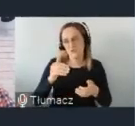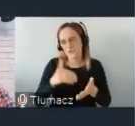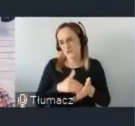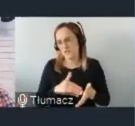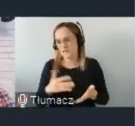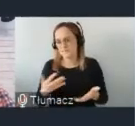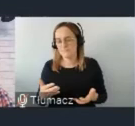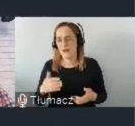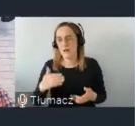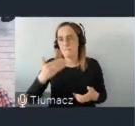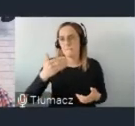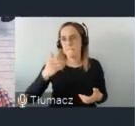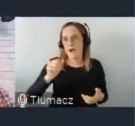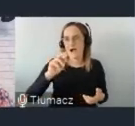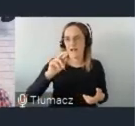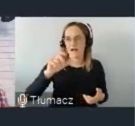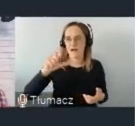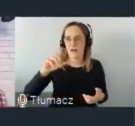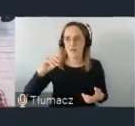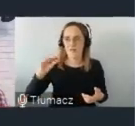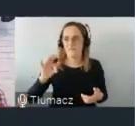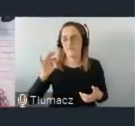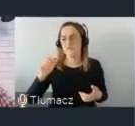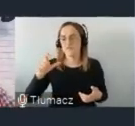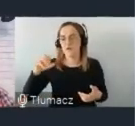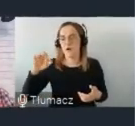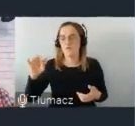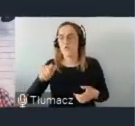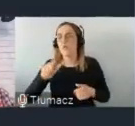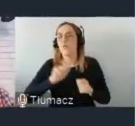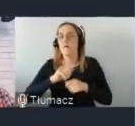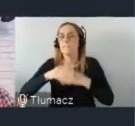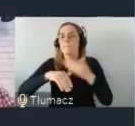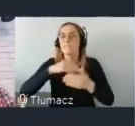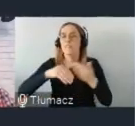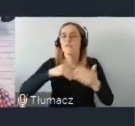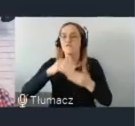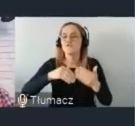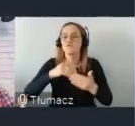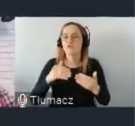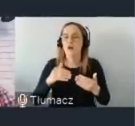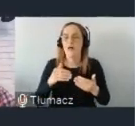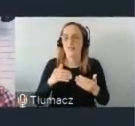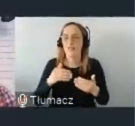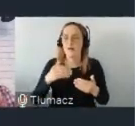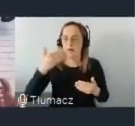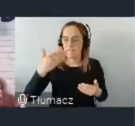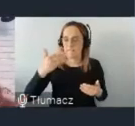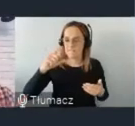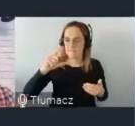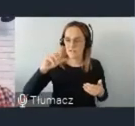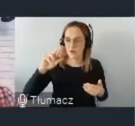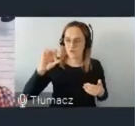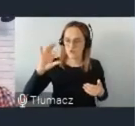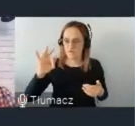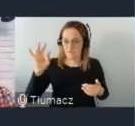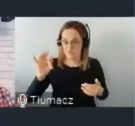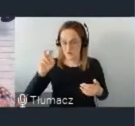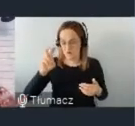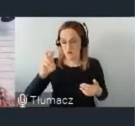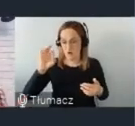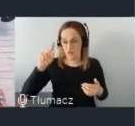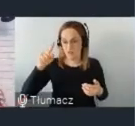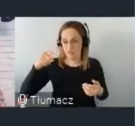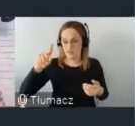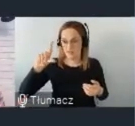Są to Microsoft HoloLens i to jest właśnie mieszana rzeczywistość. Ja tutaj napiszę w nawiasie na czacie MR. I to jest ten przykład, kiedy